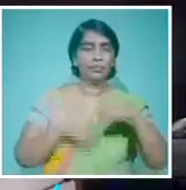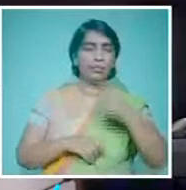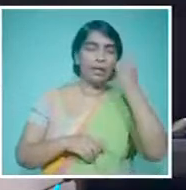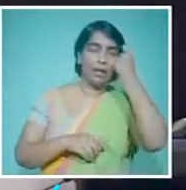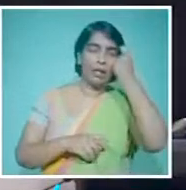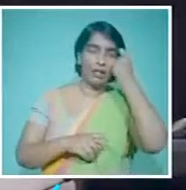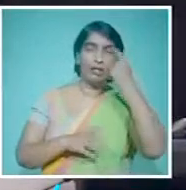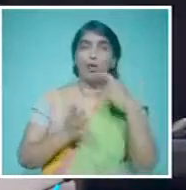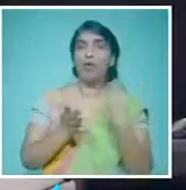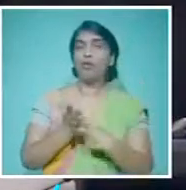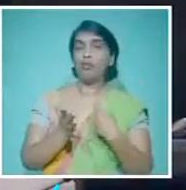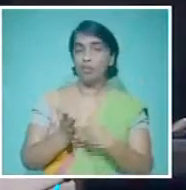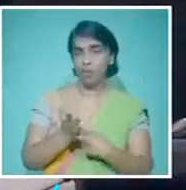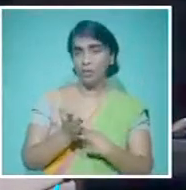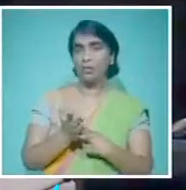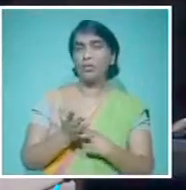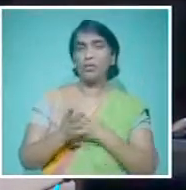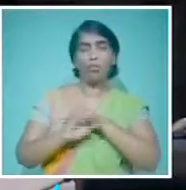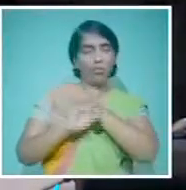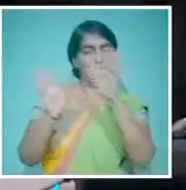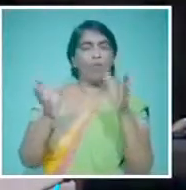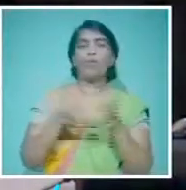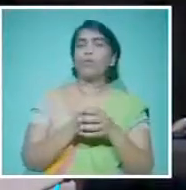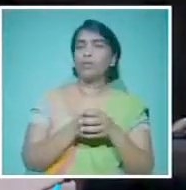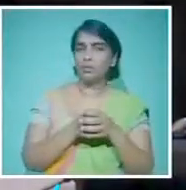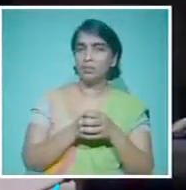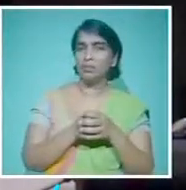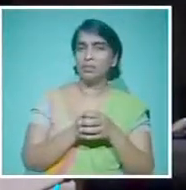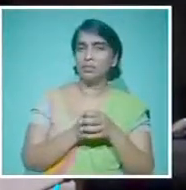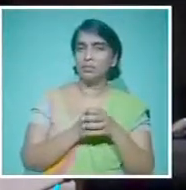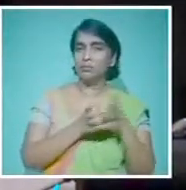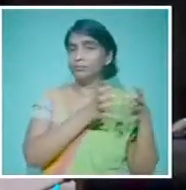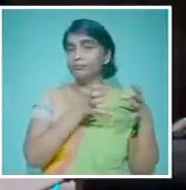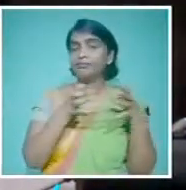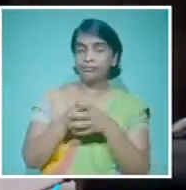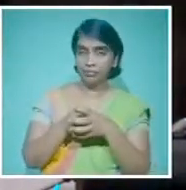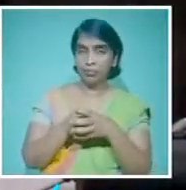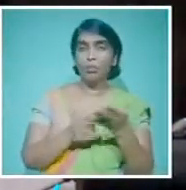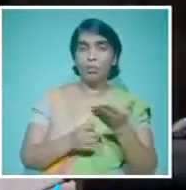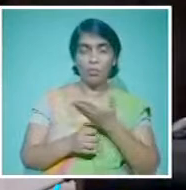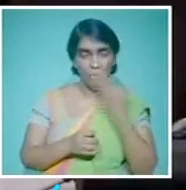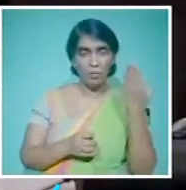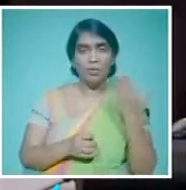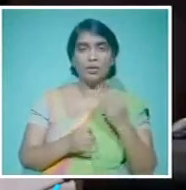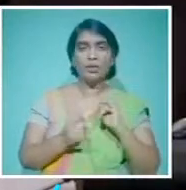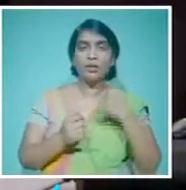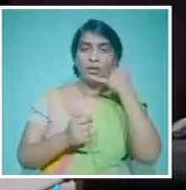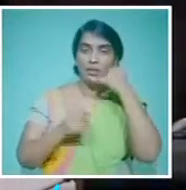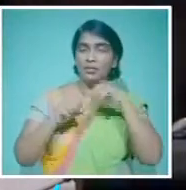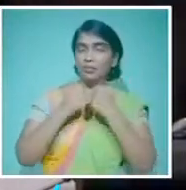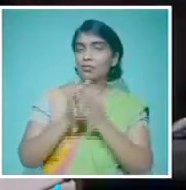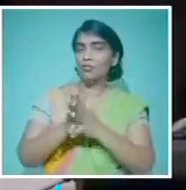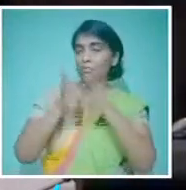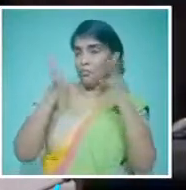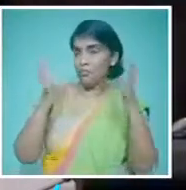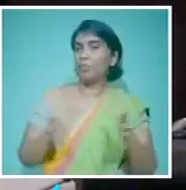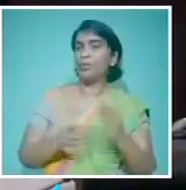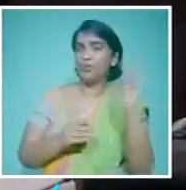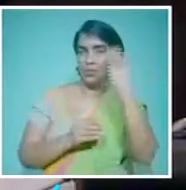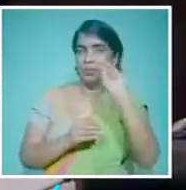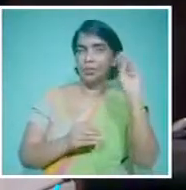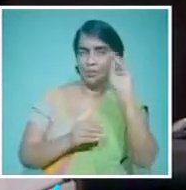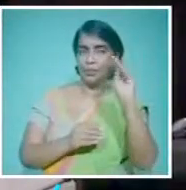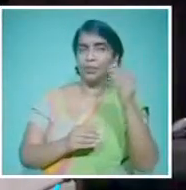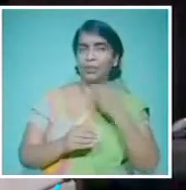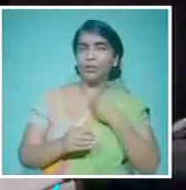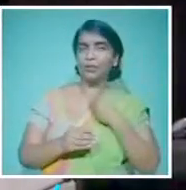gitu pun Rohit Abe Gunawardana lah itu meyok koma. Ekadana kita genna puluang unanang. Saja be inna badi kota sekut. Tawa badi kali ya